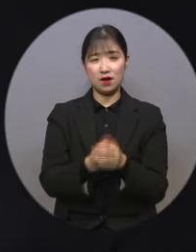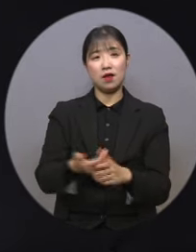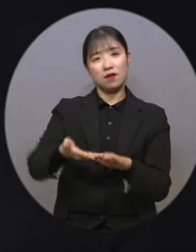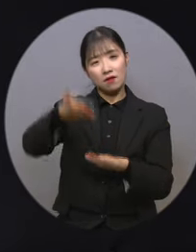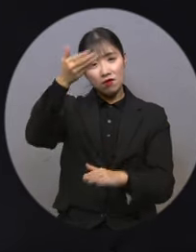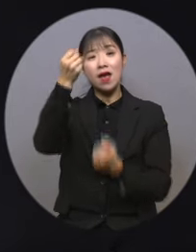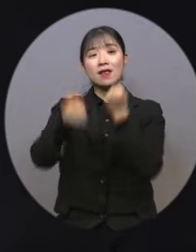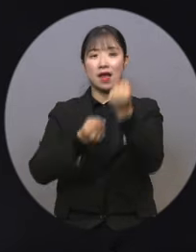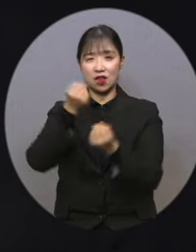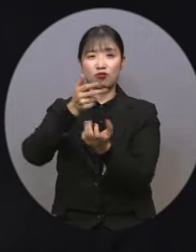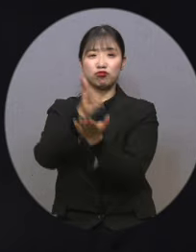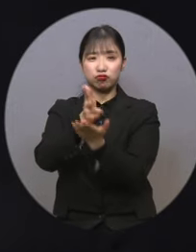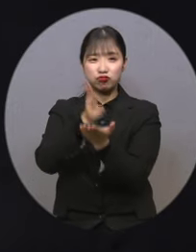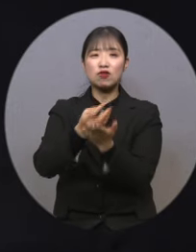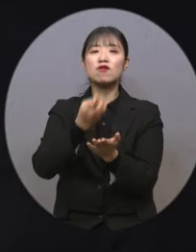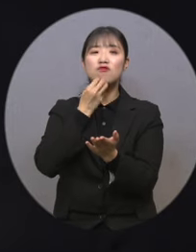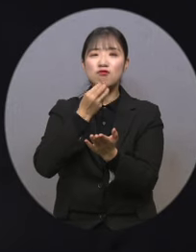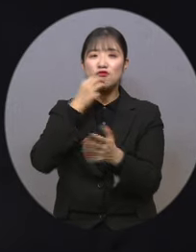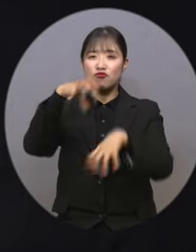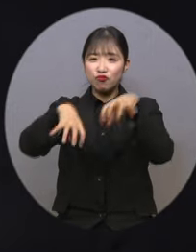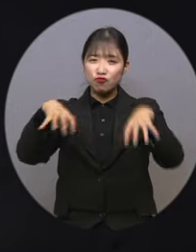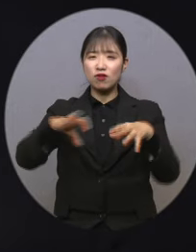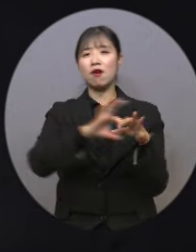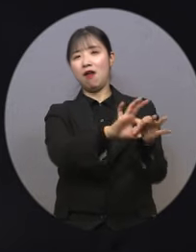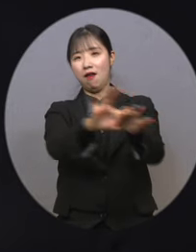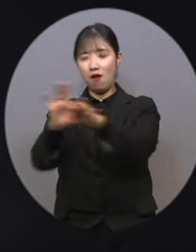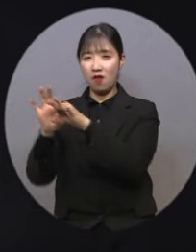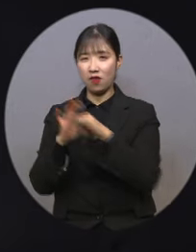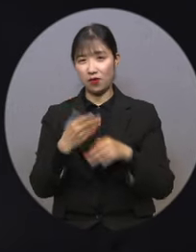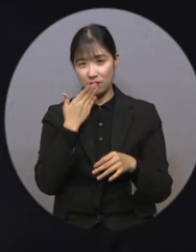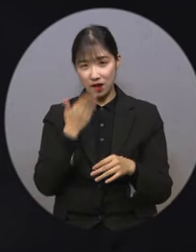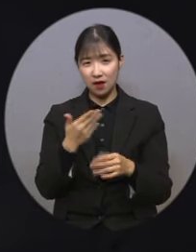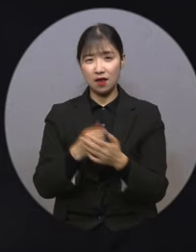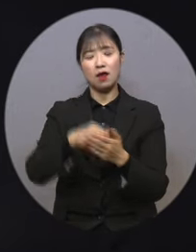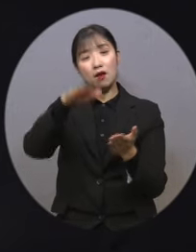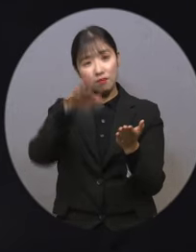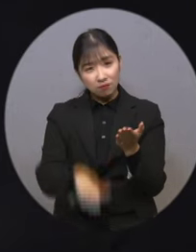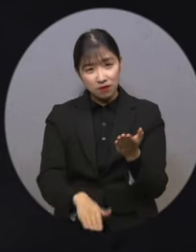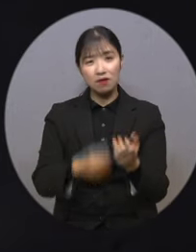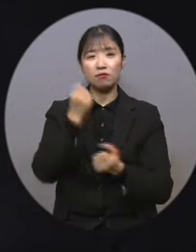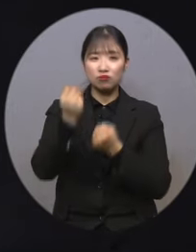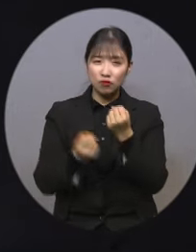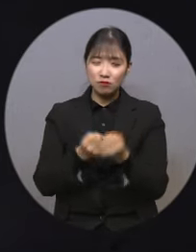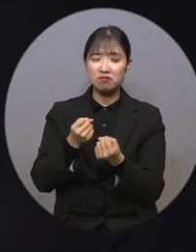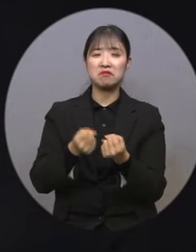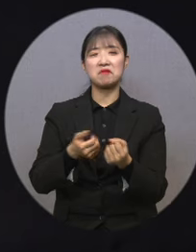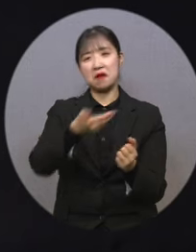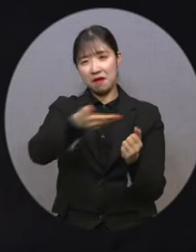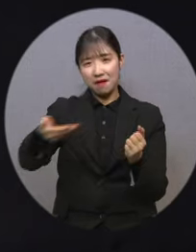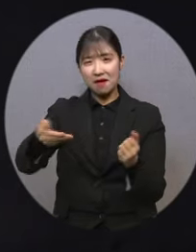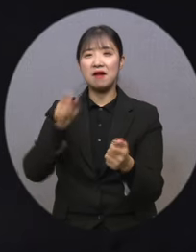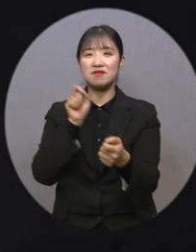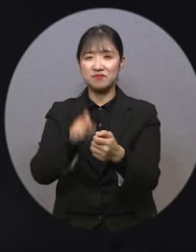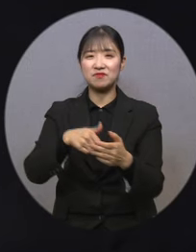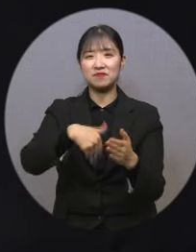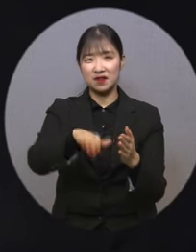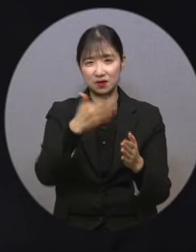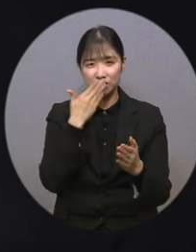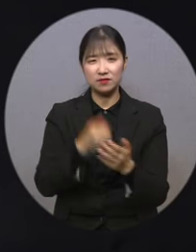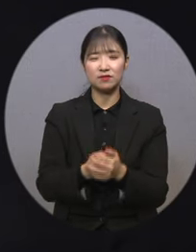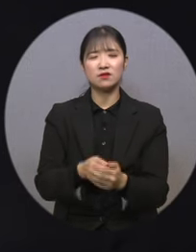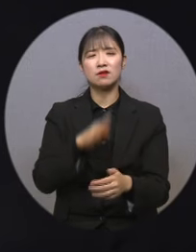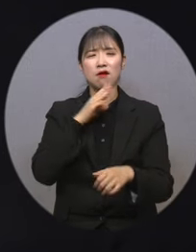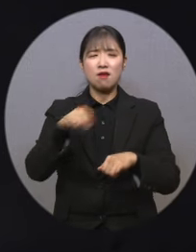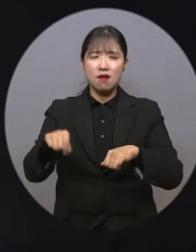주차장에서 자전거 타고 서울 시내 어디론 갈 수 있고 또 밑에서도 자전거 타고 한강으로도 갈 수 있고 아주 그런